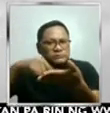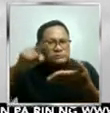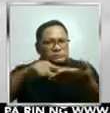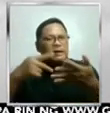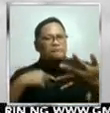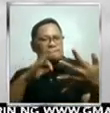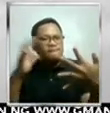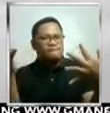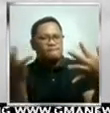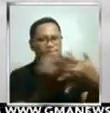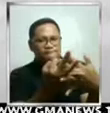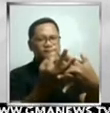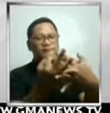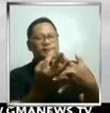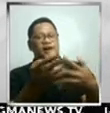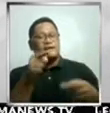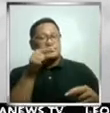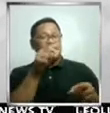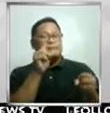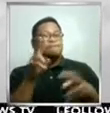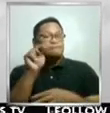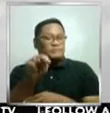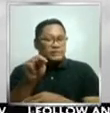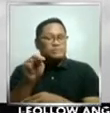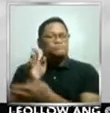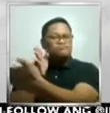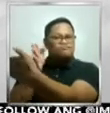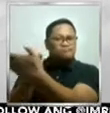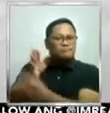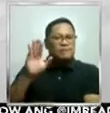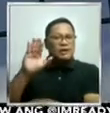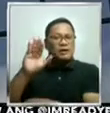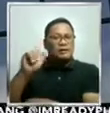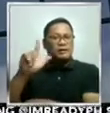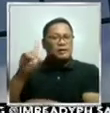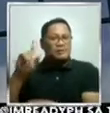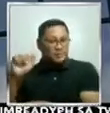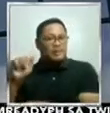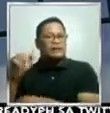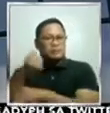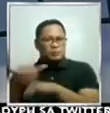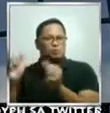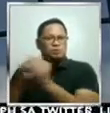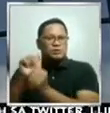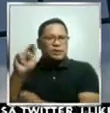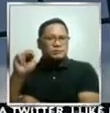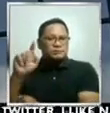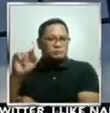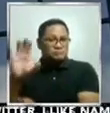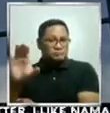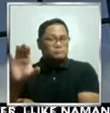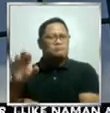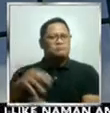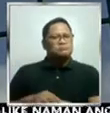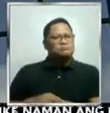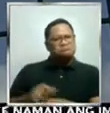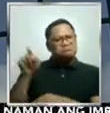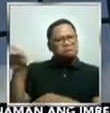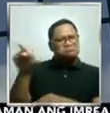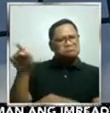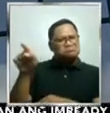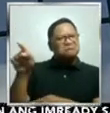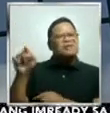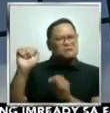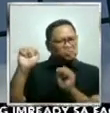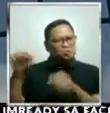kasong kriminal kung kinakailangan laban kay Kalida at mga opisyal ng NTC. Ayon kay Defensor, pwedeng maharap ang mga